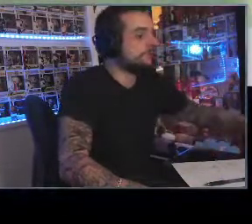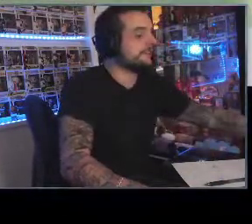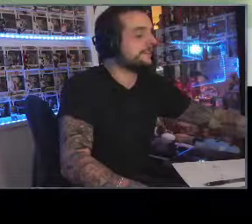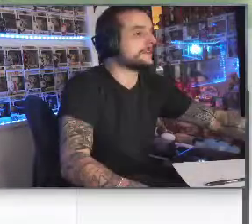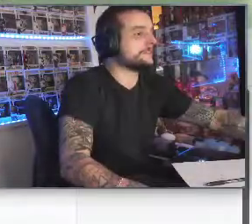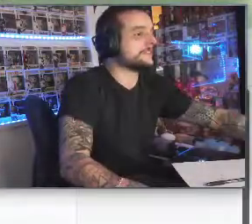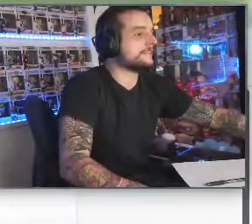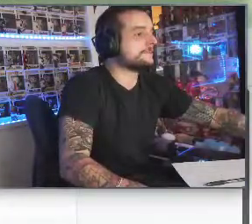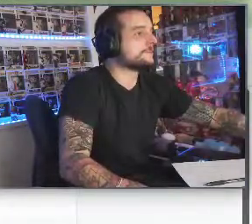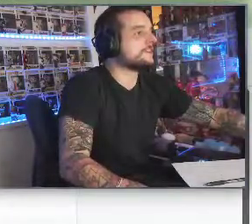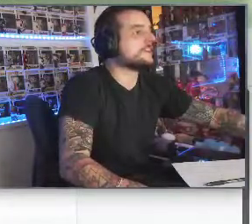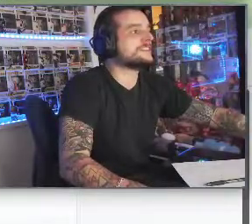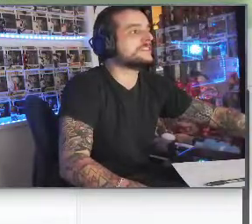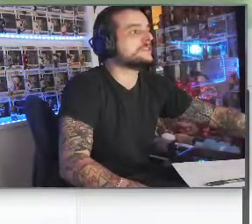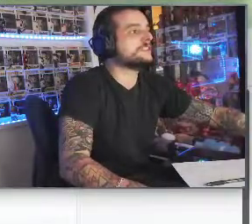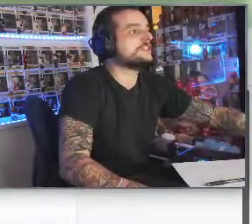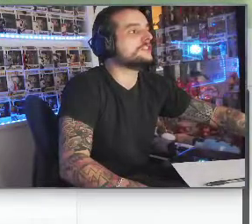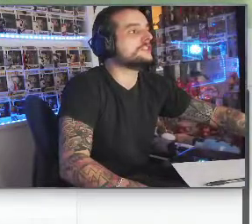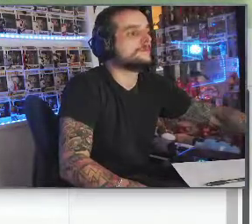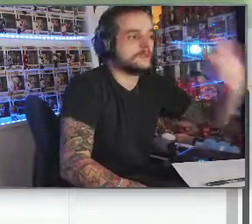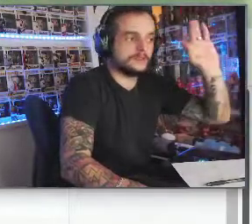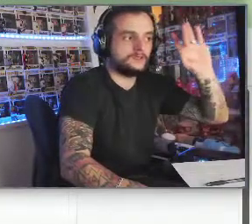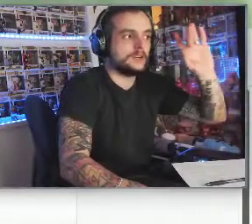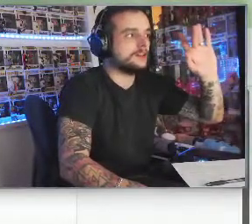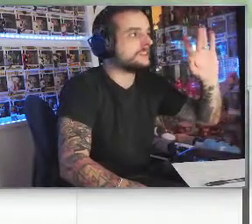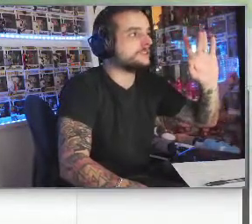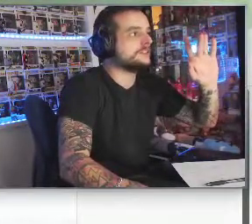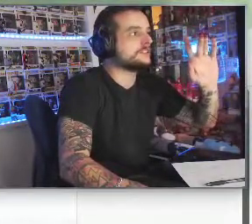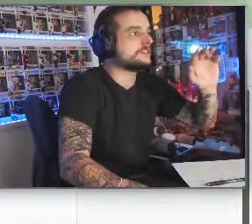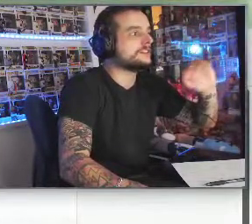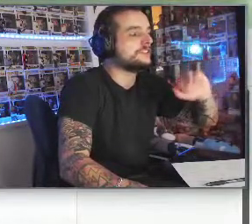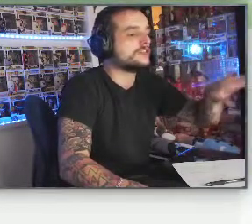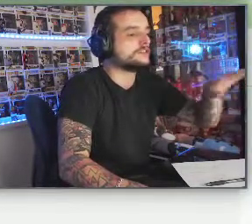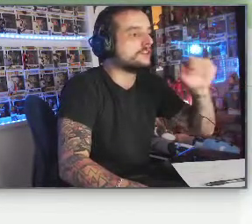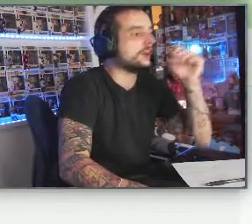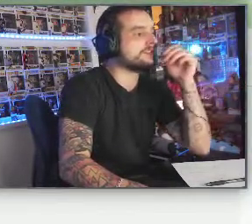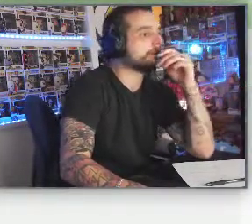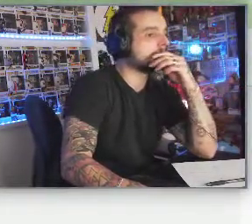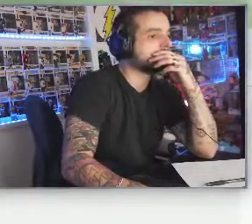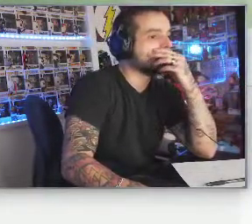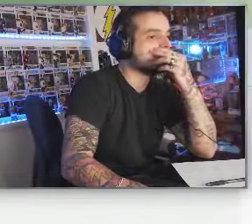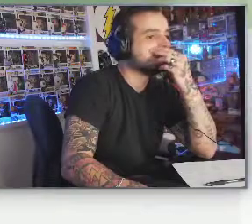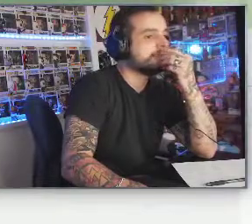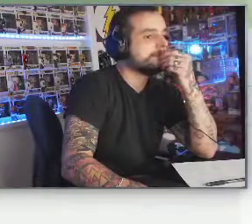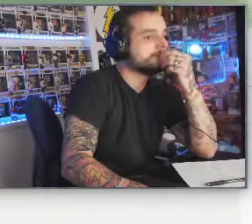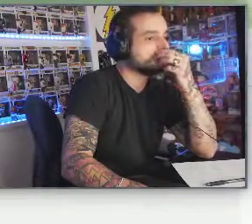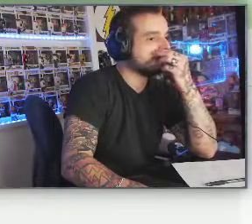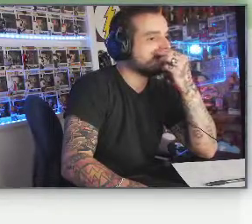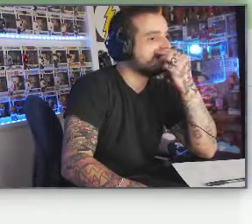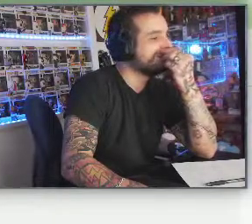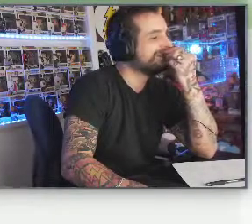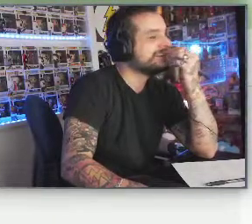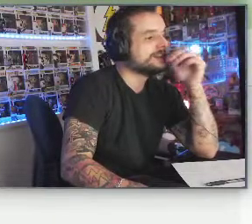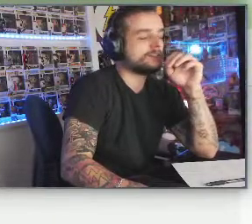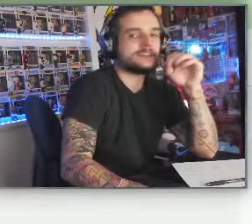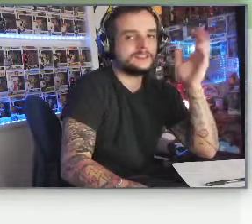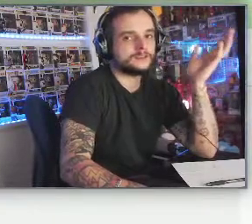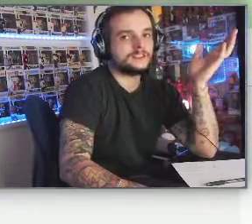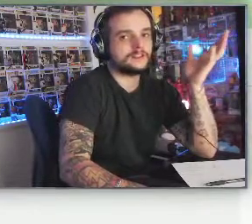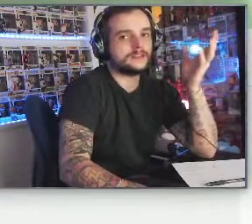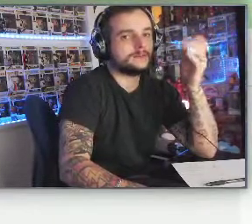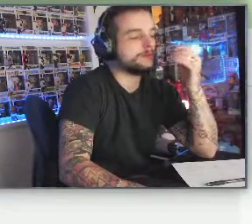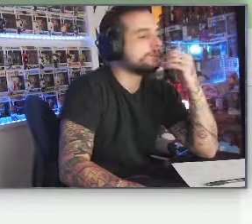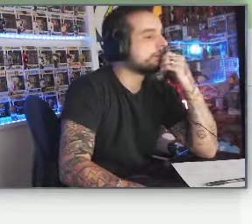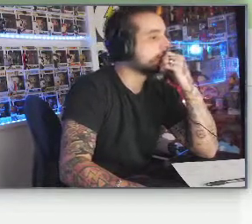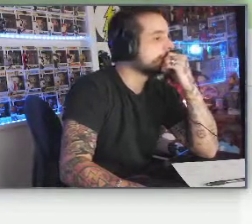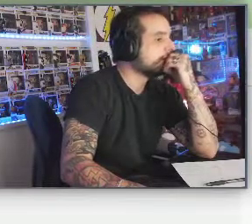Oh putain, faut pas que je mette ça. Alors ça, c'est sur TikTok. Si vous voulez le voir, c'est sur TikTok. Parce que là, sinon, je vais encore avoir un nouveau négocier. Regardez sur